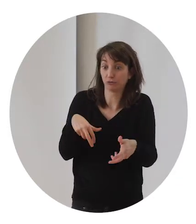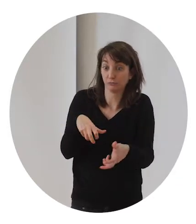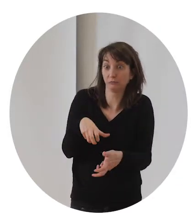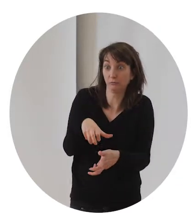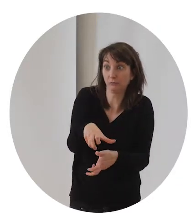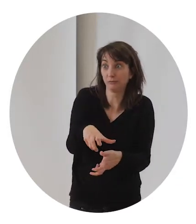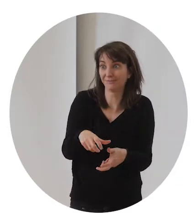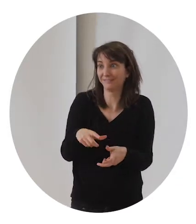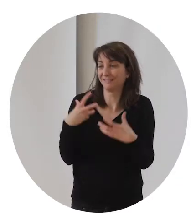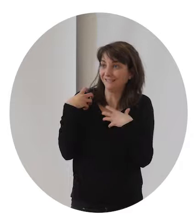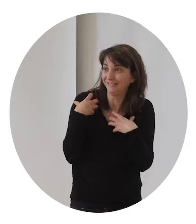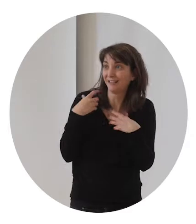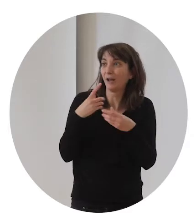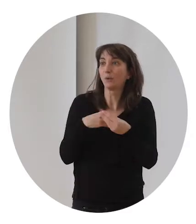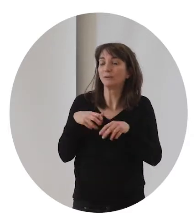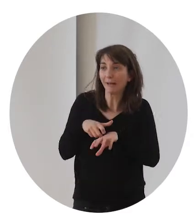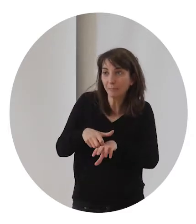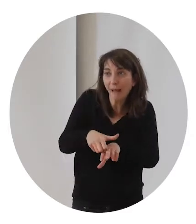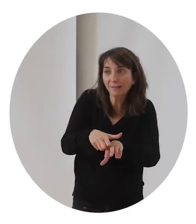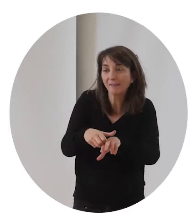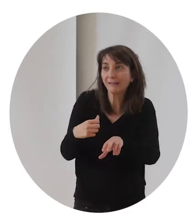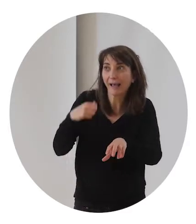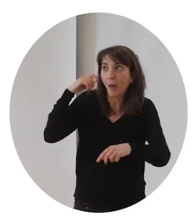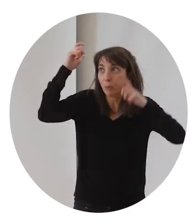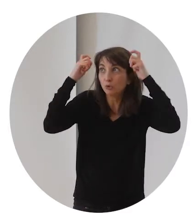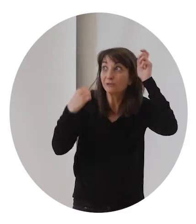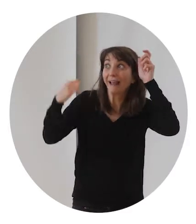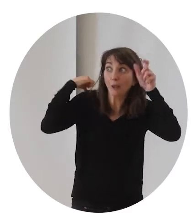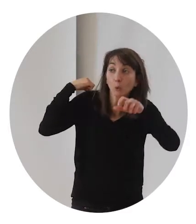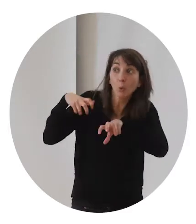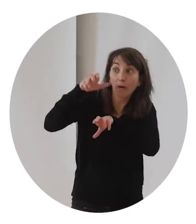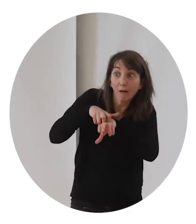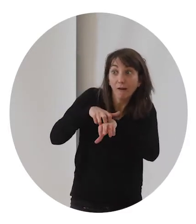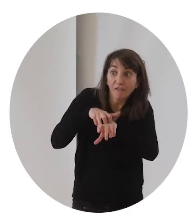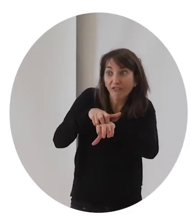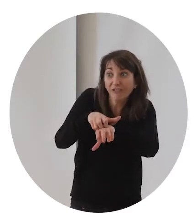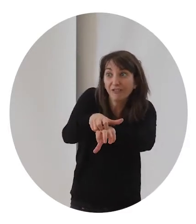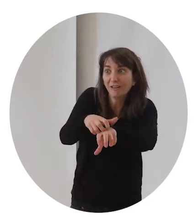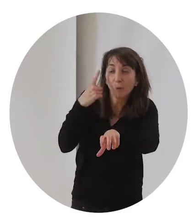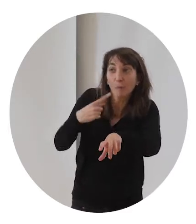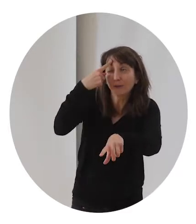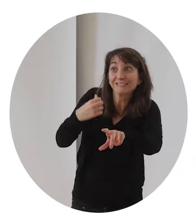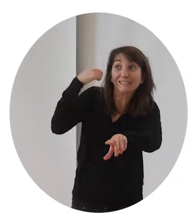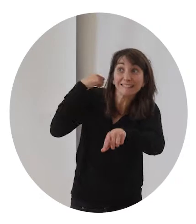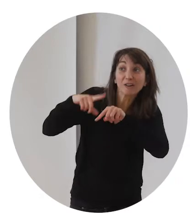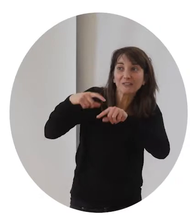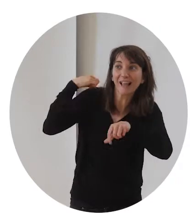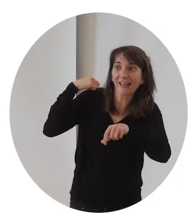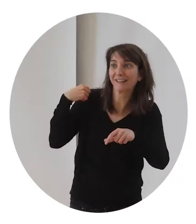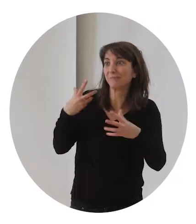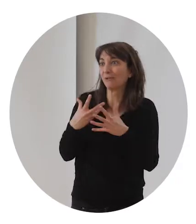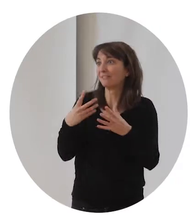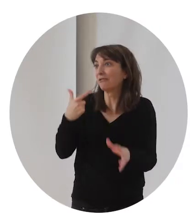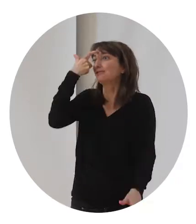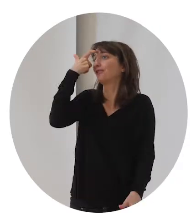a marcher à 4 pattes avec une peluche dans le dos, enfin, bon, ou tirer un objet derrière soi. Enfin, il y a plein de jeux comme ça qui seront dans le livret